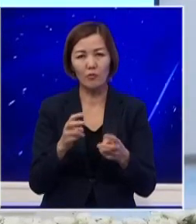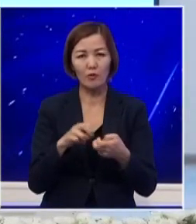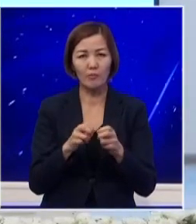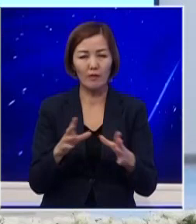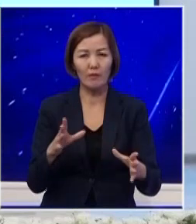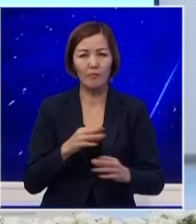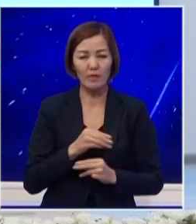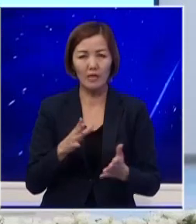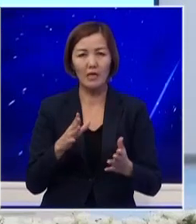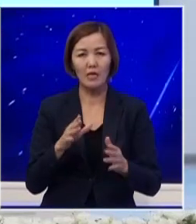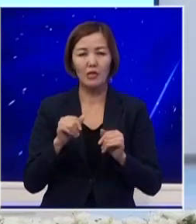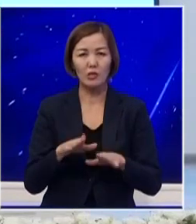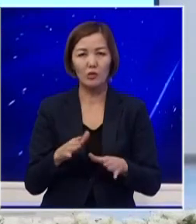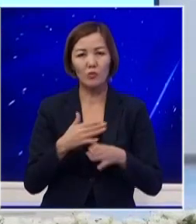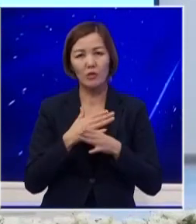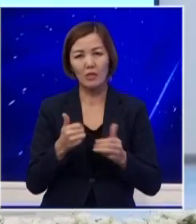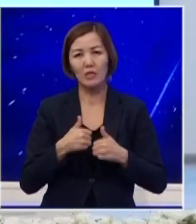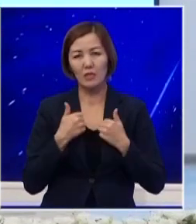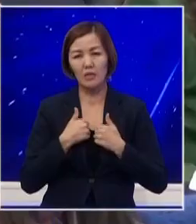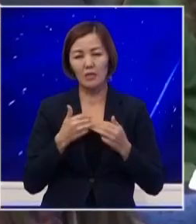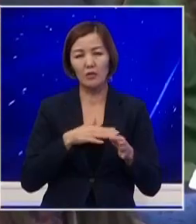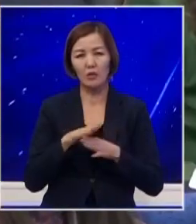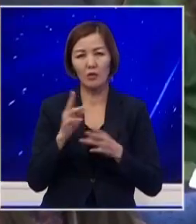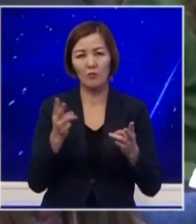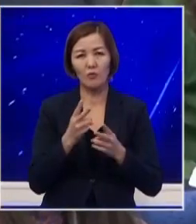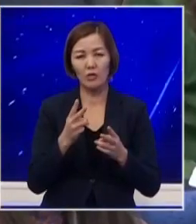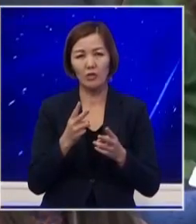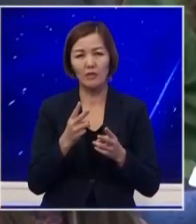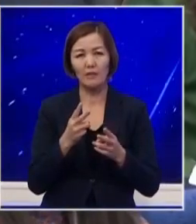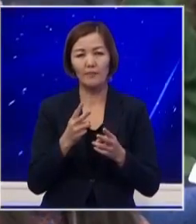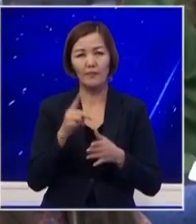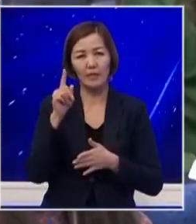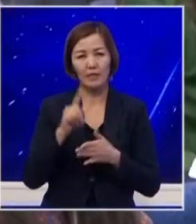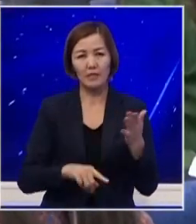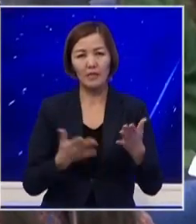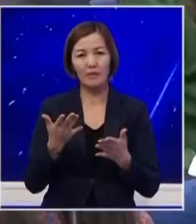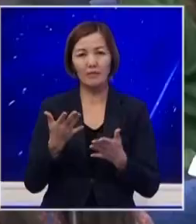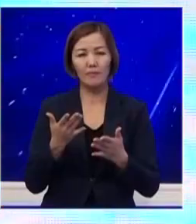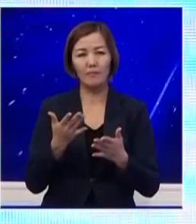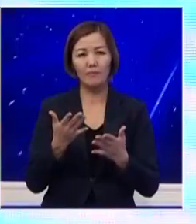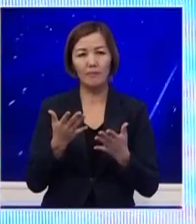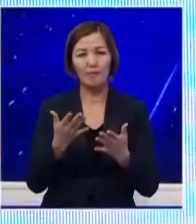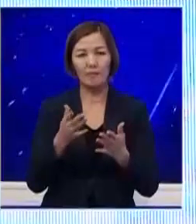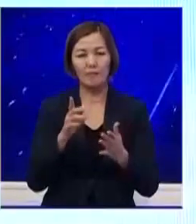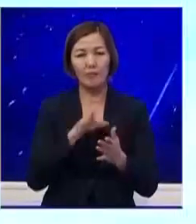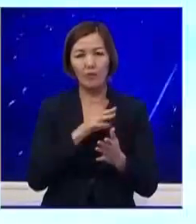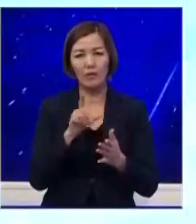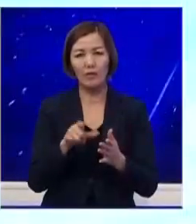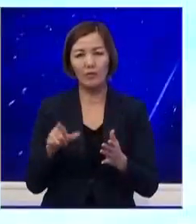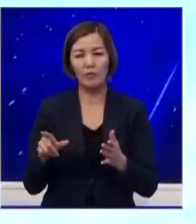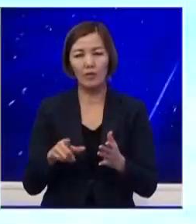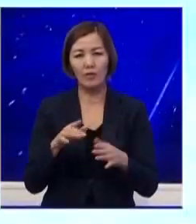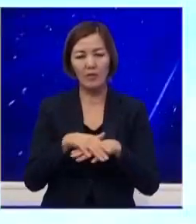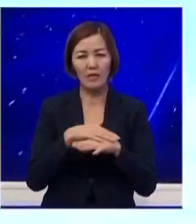пен биліктің арасындағы көпір ретінде жұмыс атқаруы қажет. Сенім мандатына ие болған депутаттар ел үмітін